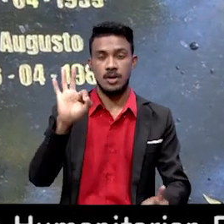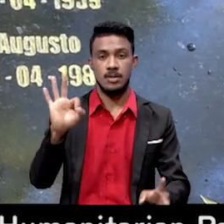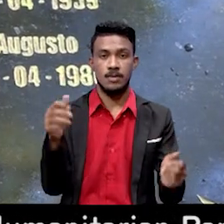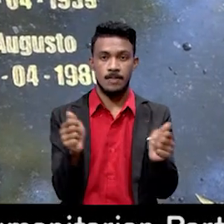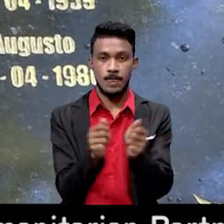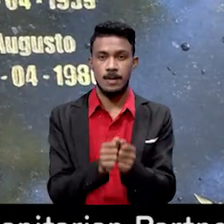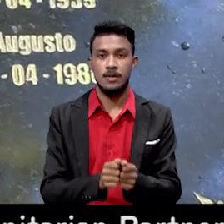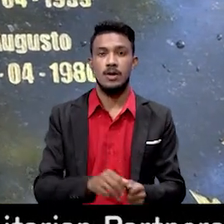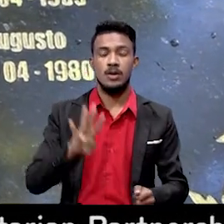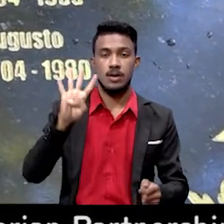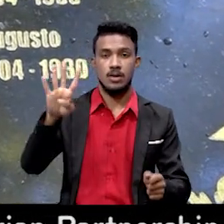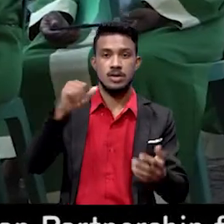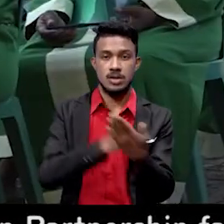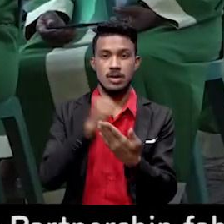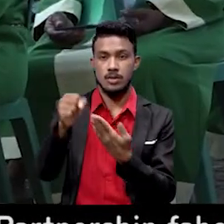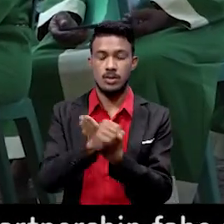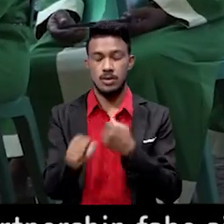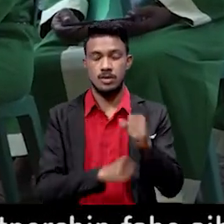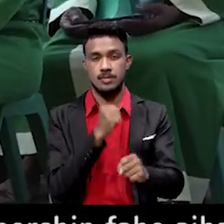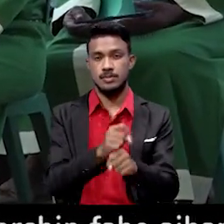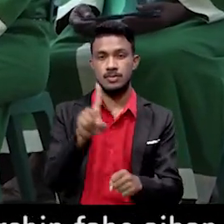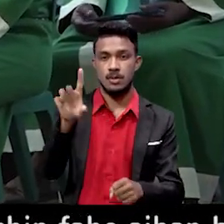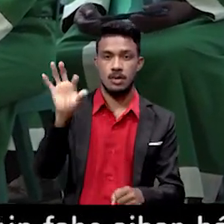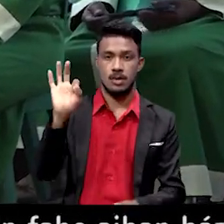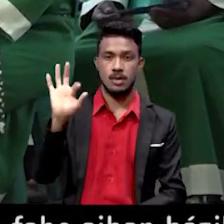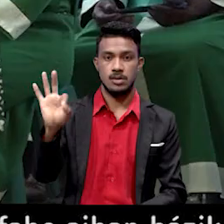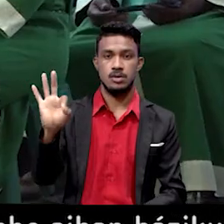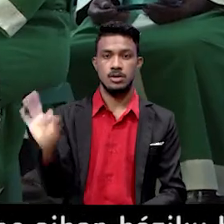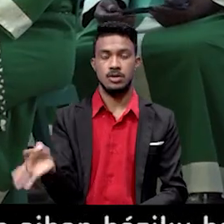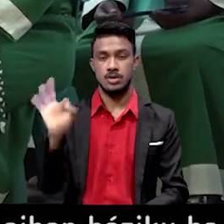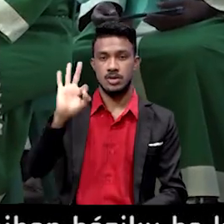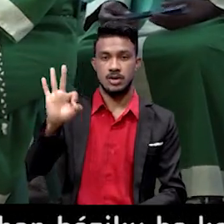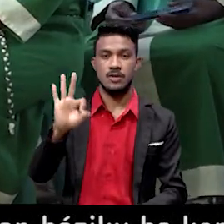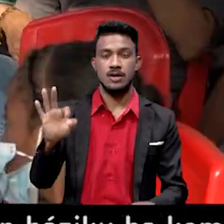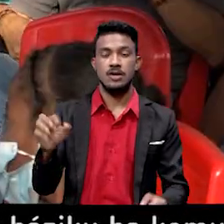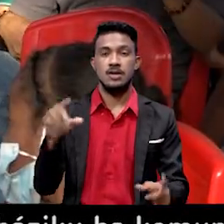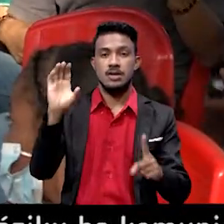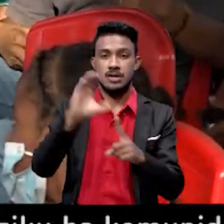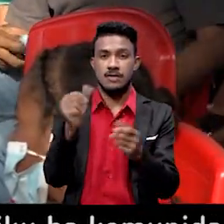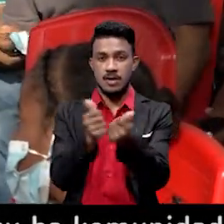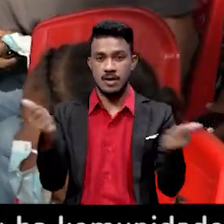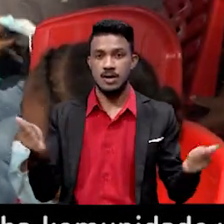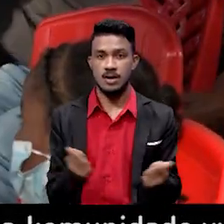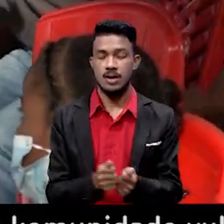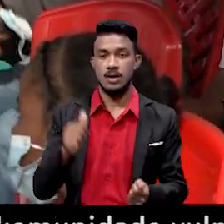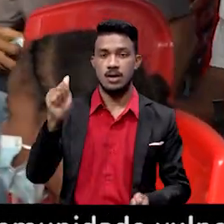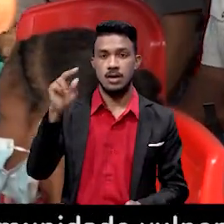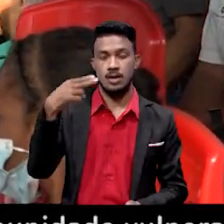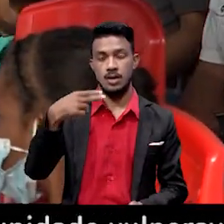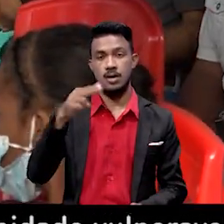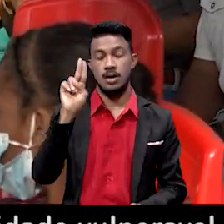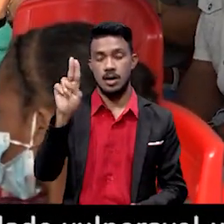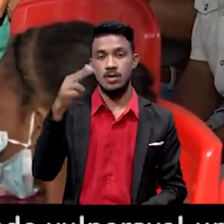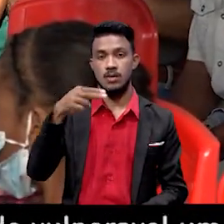setembro tinan rihung ida atusia sianulu resinsia. Sefi Aldea Ohung Joanina Andrade da Silva agradece ba líder resistência